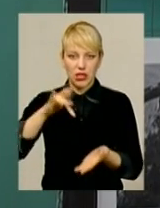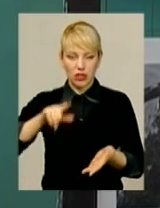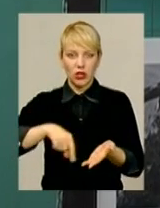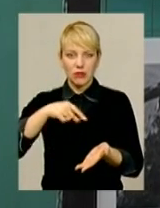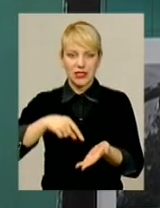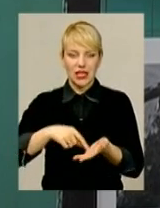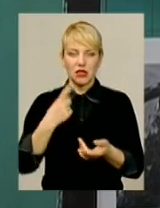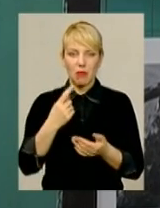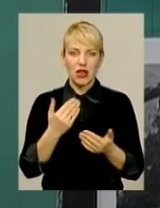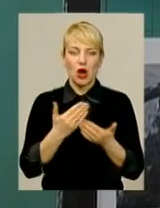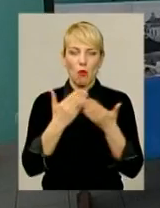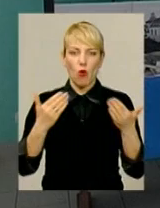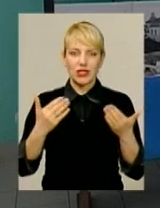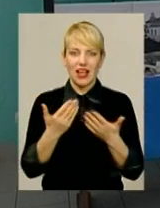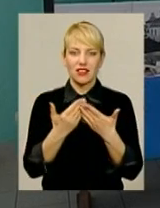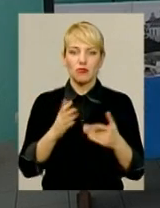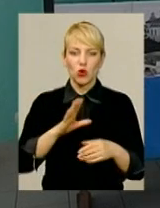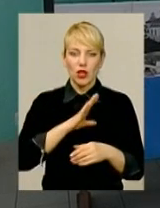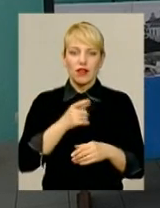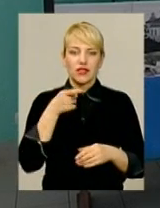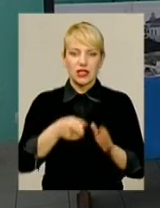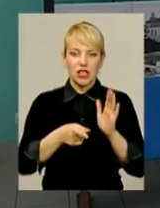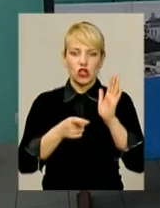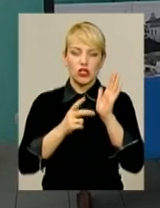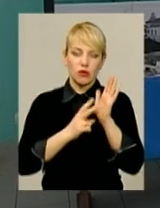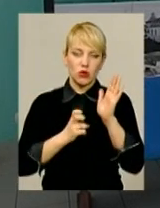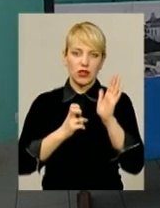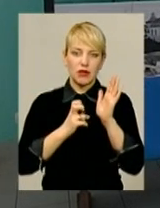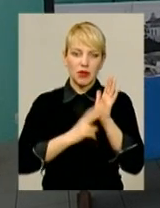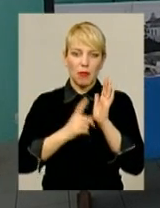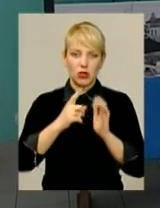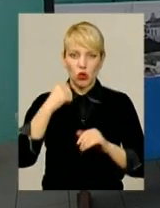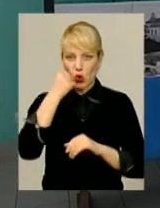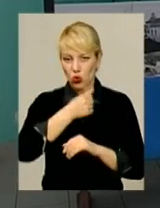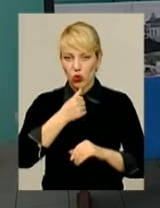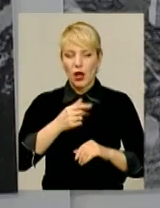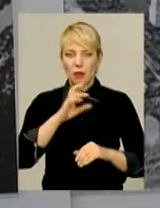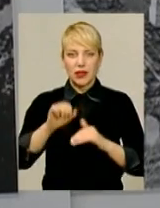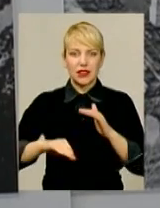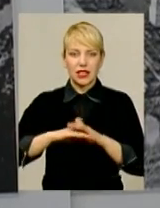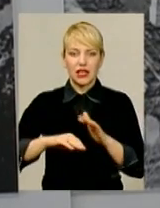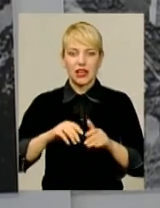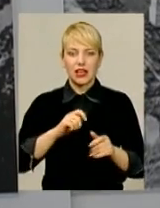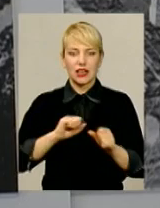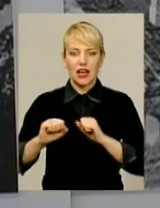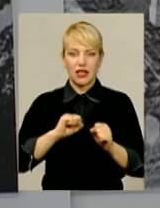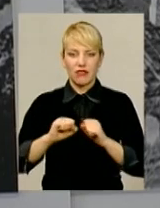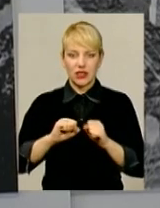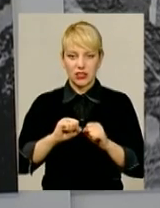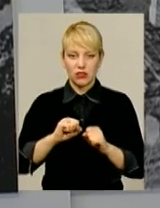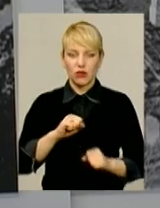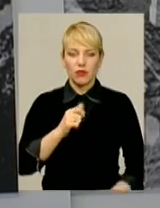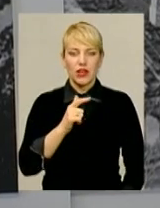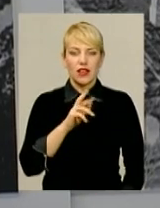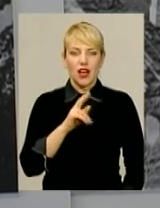перша музейна виставка відкрилася тут аж 1971 року під керівництвом подвижника музейної справи і краєзнавства